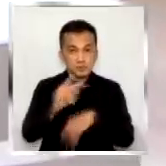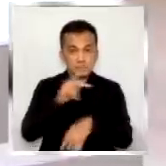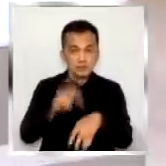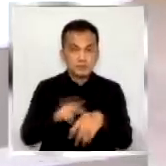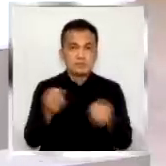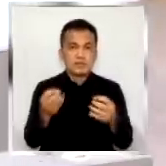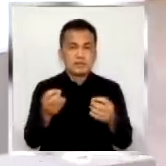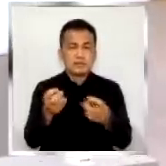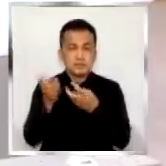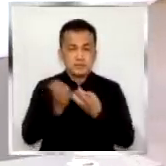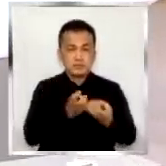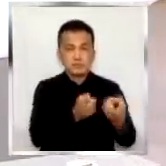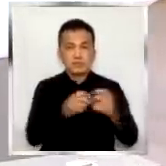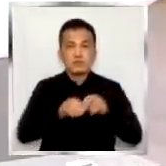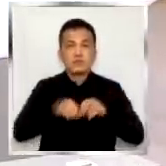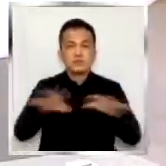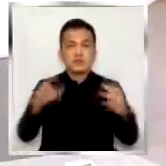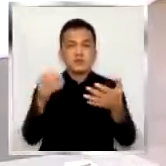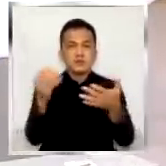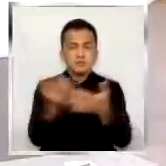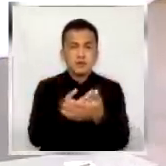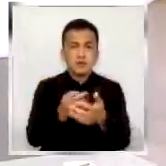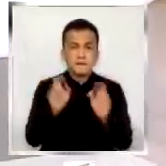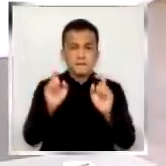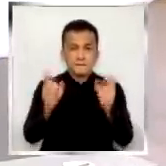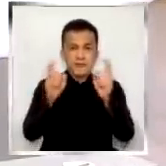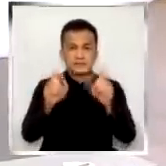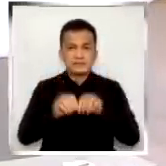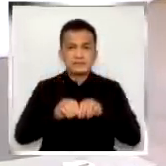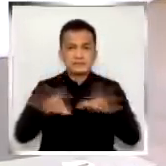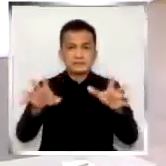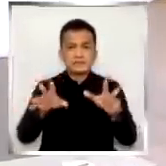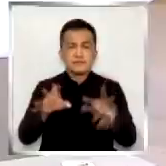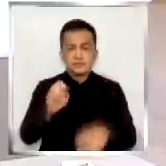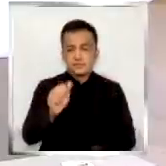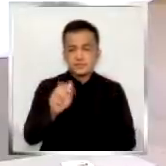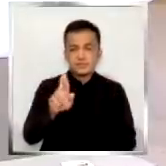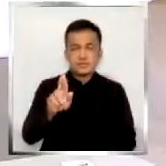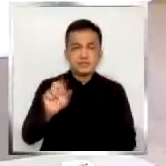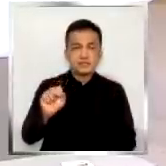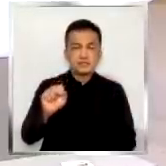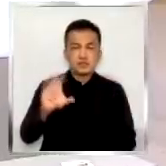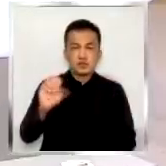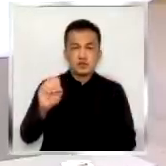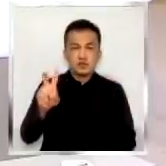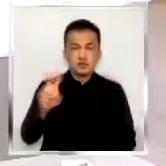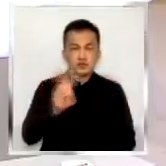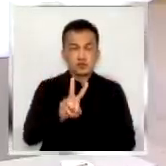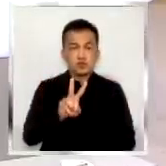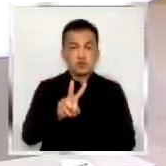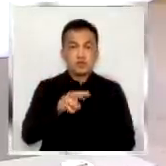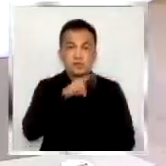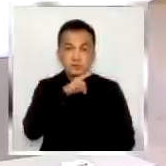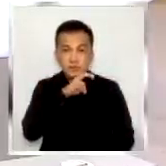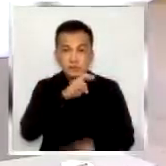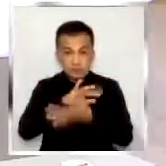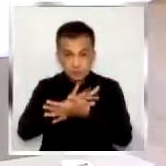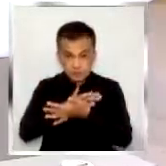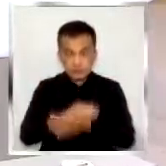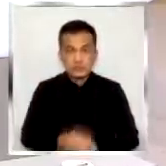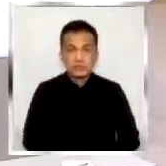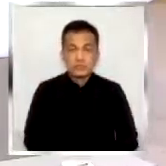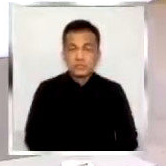mas nakakahawang variant ng SARS-CoV-2, ang virus na nagdudulot ng COVID-19. Ayon yan mismo kay Pangulong